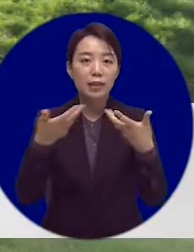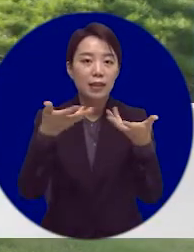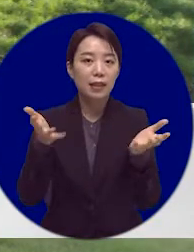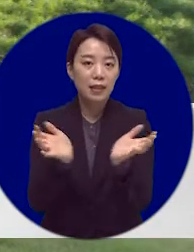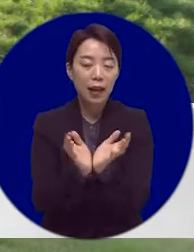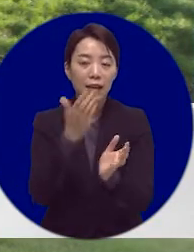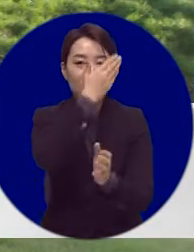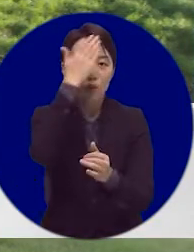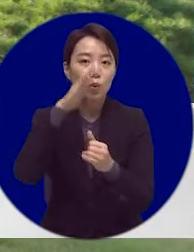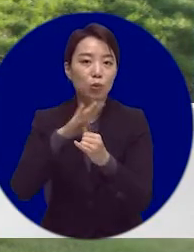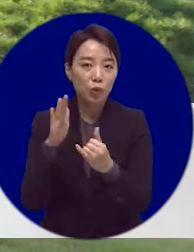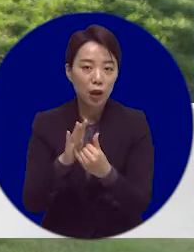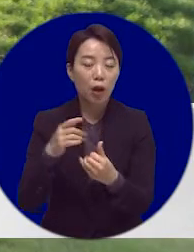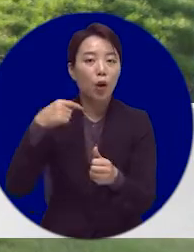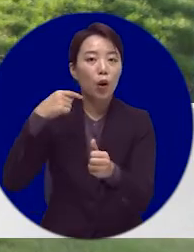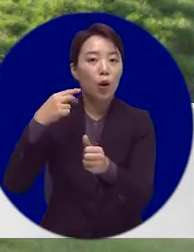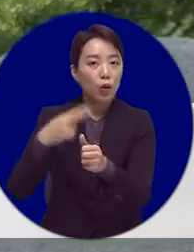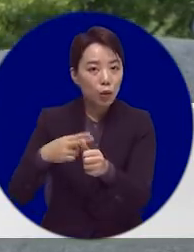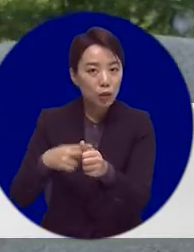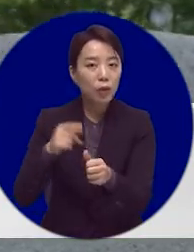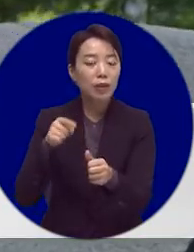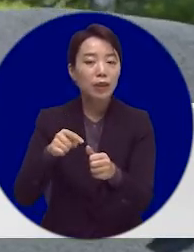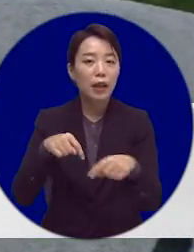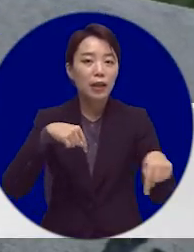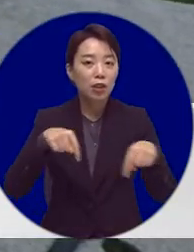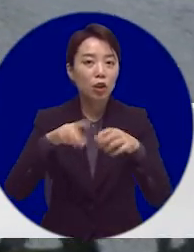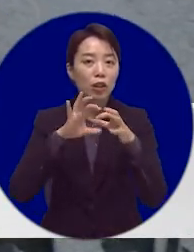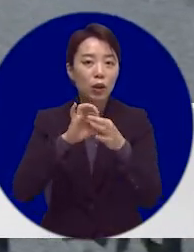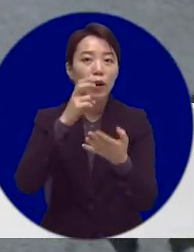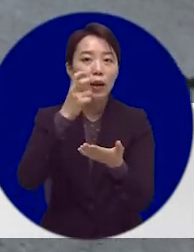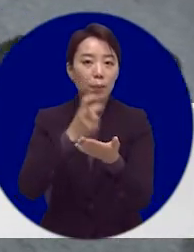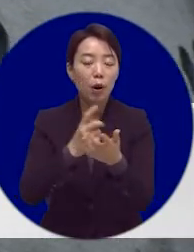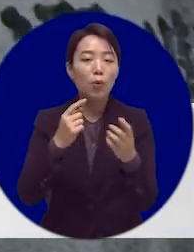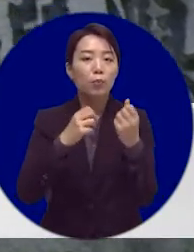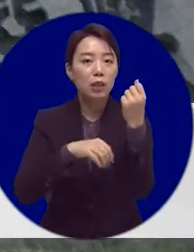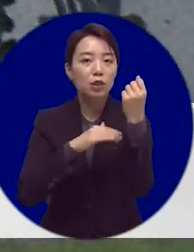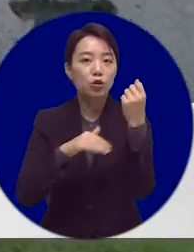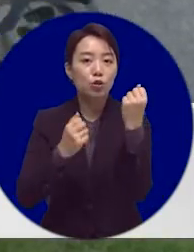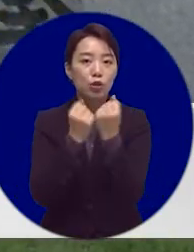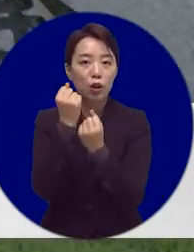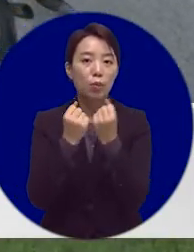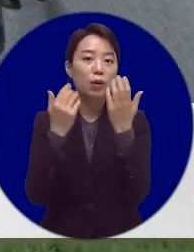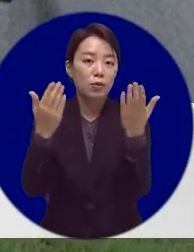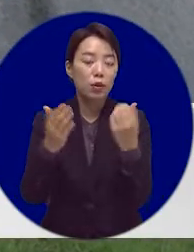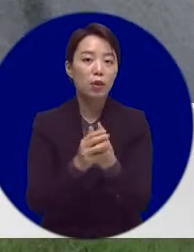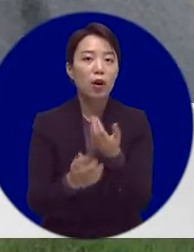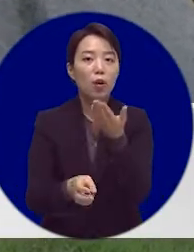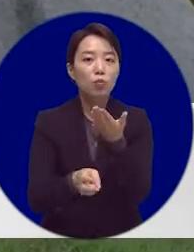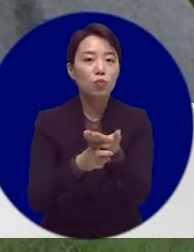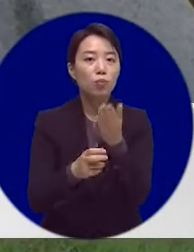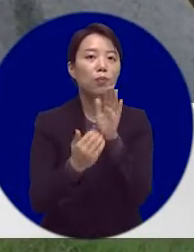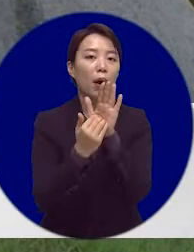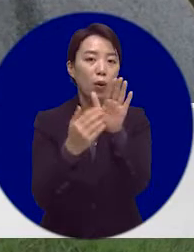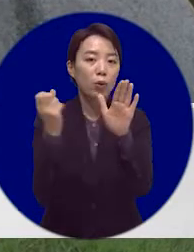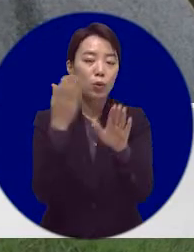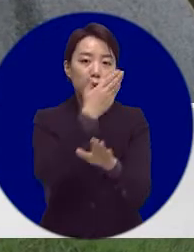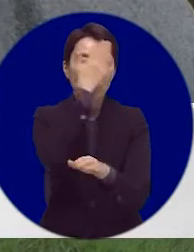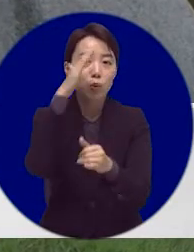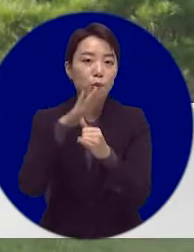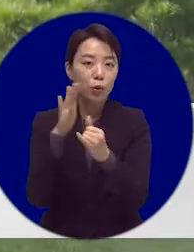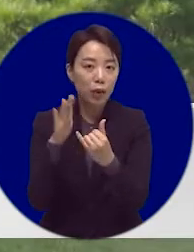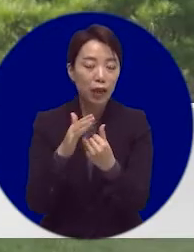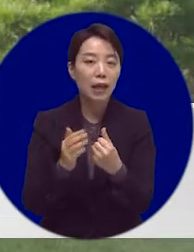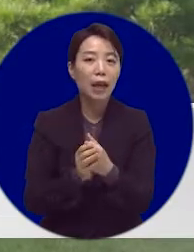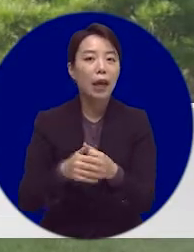중앙선거관리위원회는 정당, 청소년, 교직원 등에게 정치관계법 운용 기준을 적극 안내해 위법 행위를 예방하고